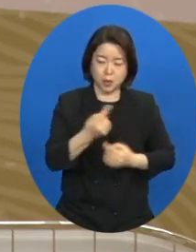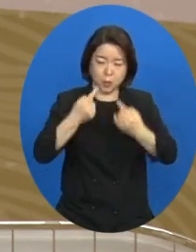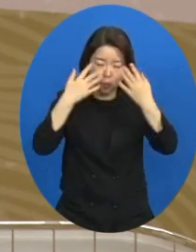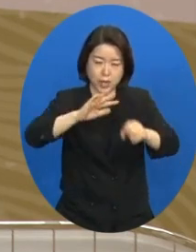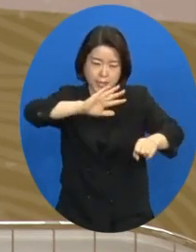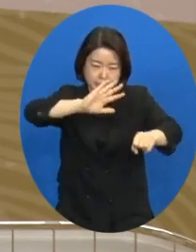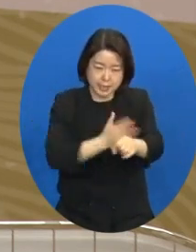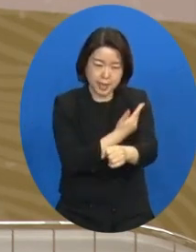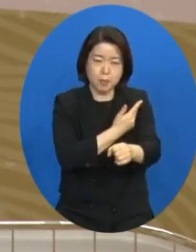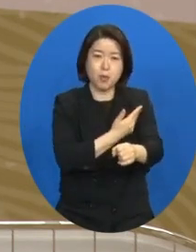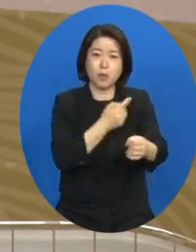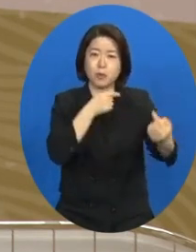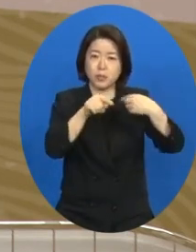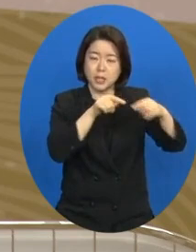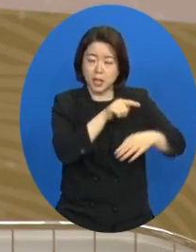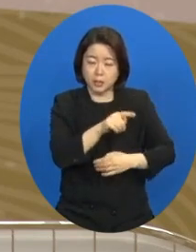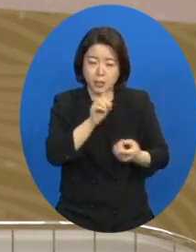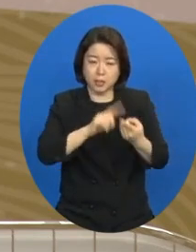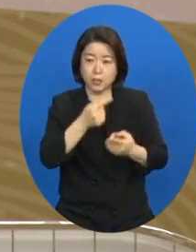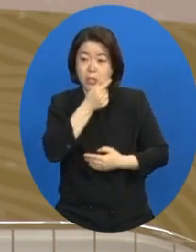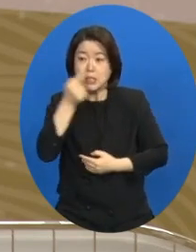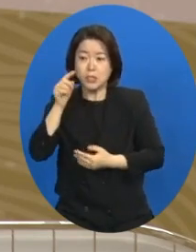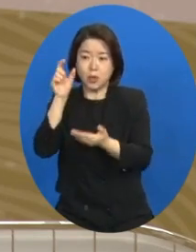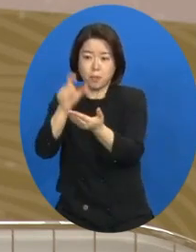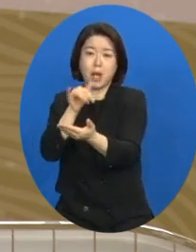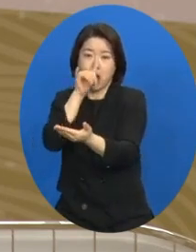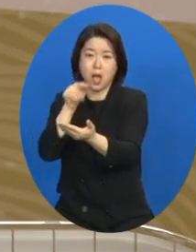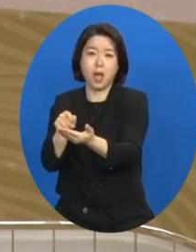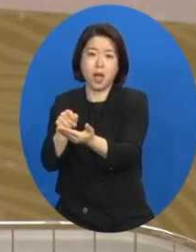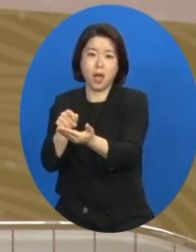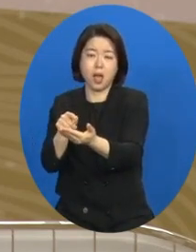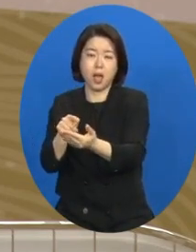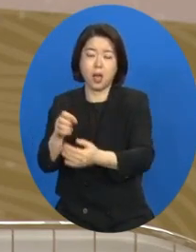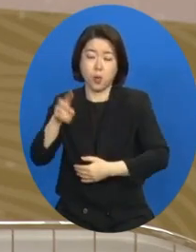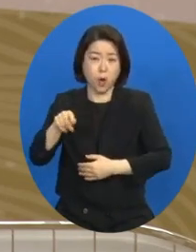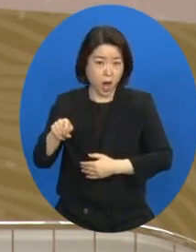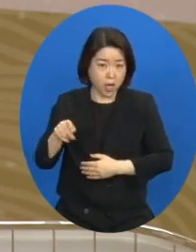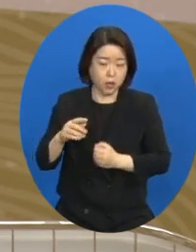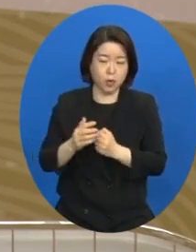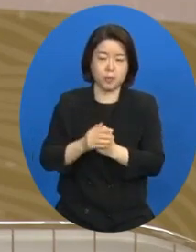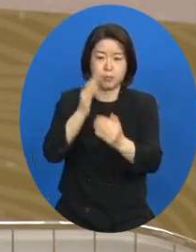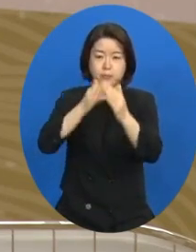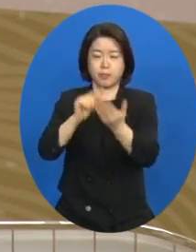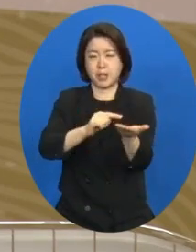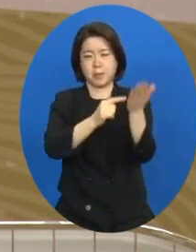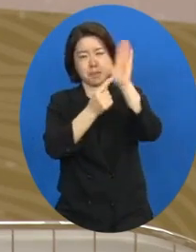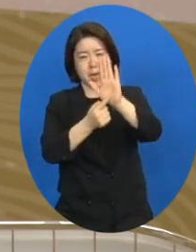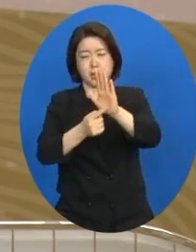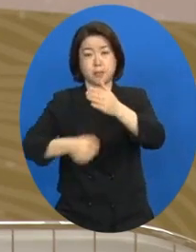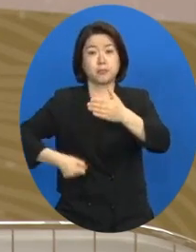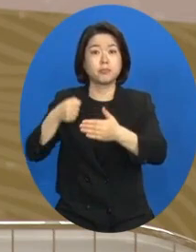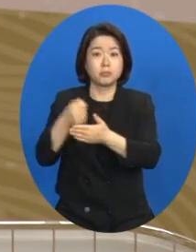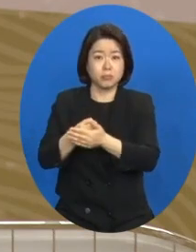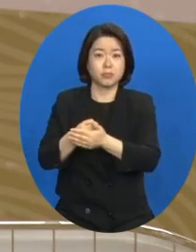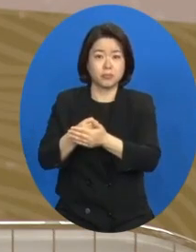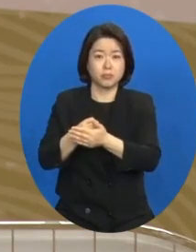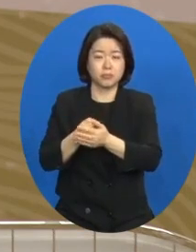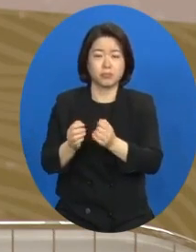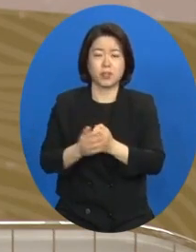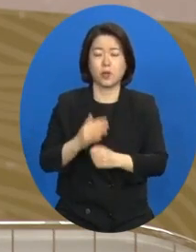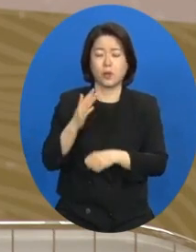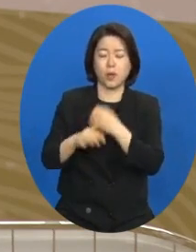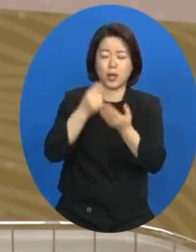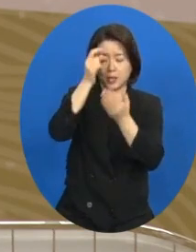처리했다는 증거가 나와있어요 그리고 이것을 이제 공포 하기로 했습니다 그리고